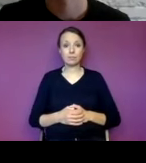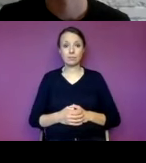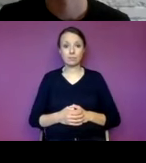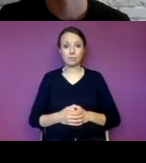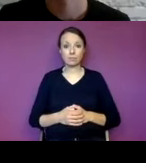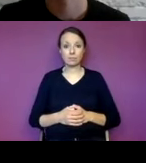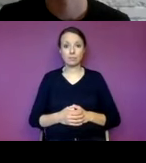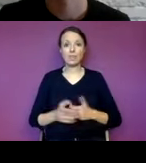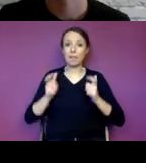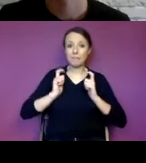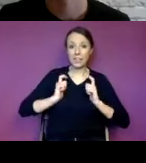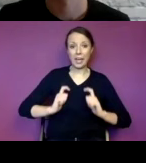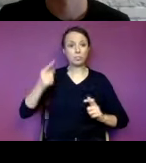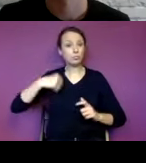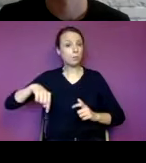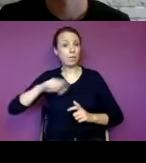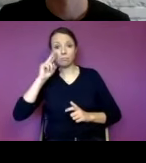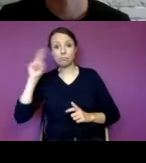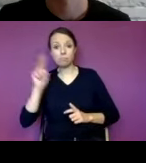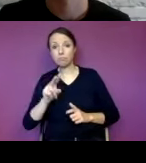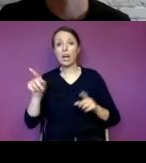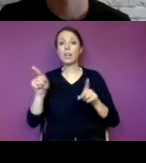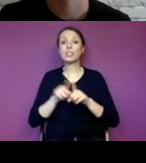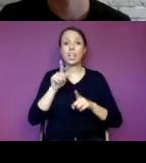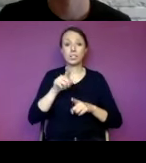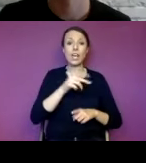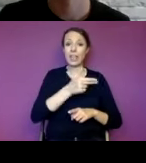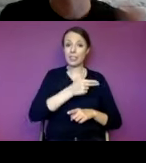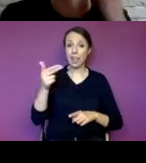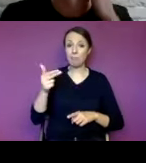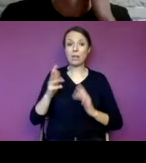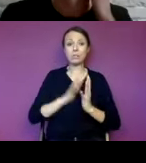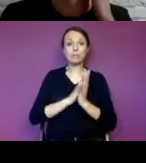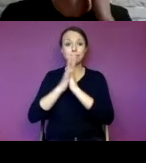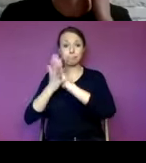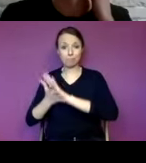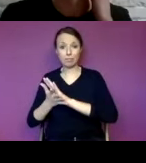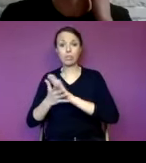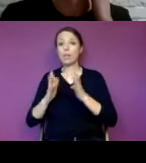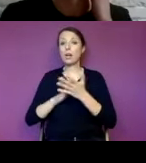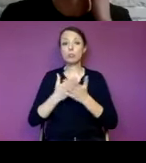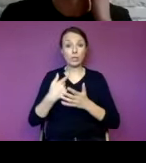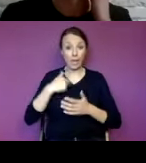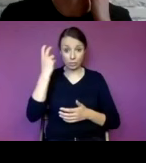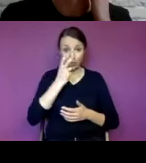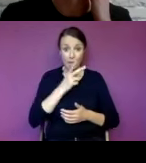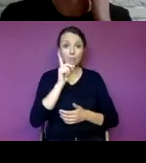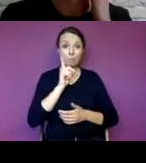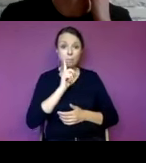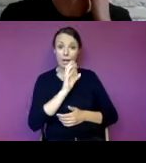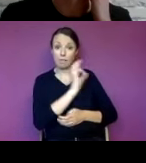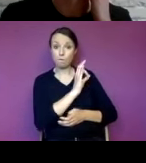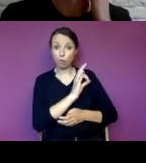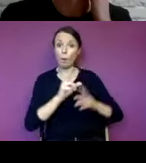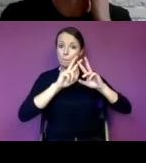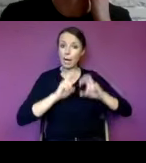też tego wątku gentryfikacyjnego, bo to, co na przykład dla mnie było bardzo ciekawe w jakichś pana badaniach, to jest to, że pan się